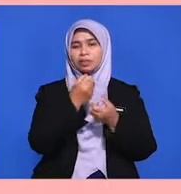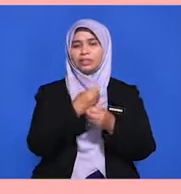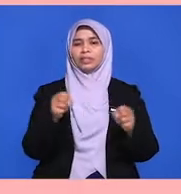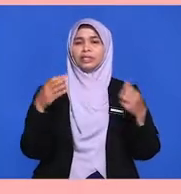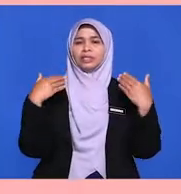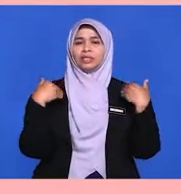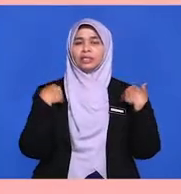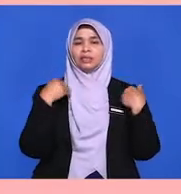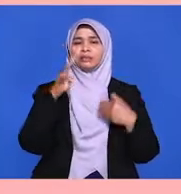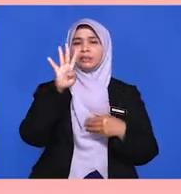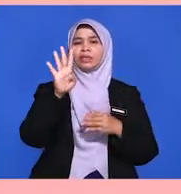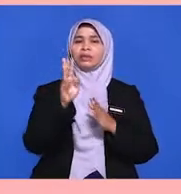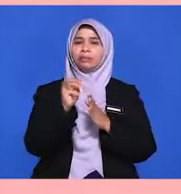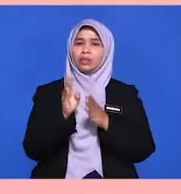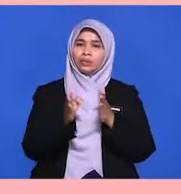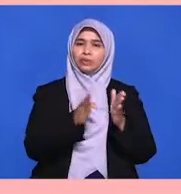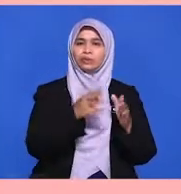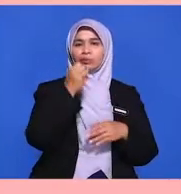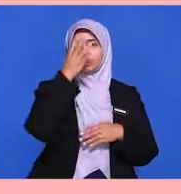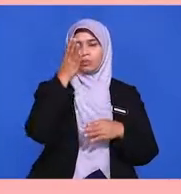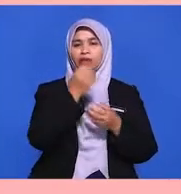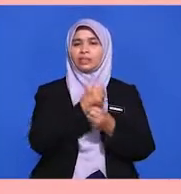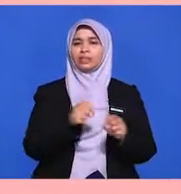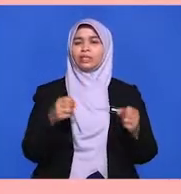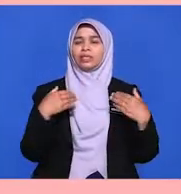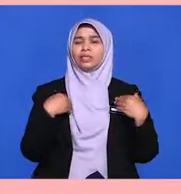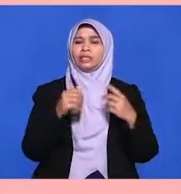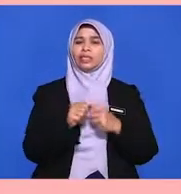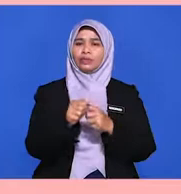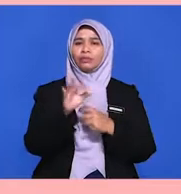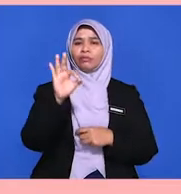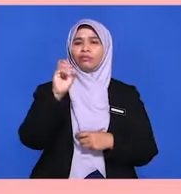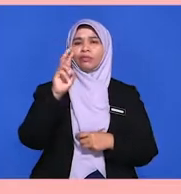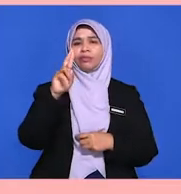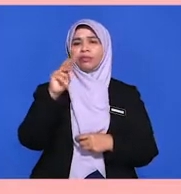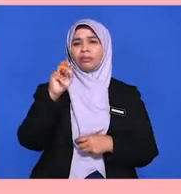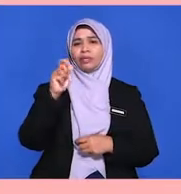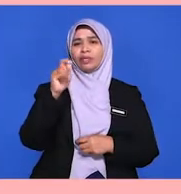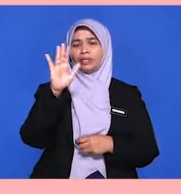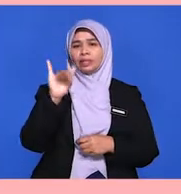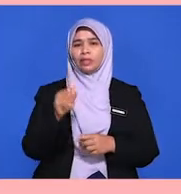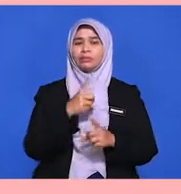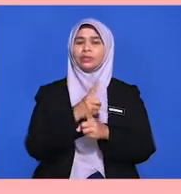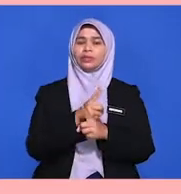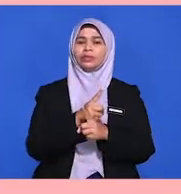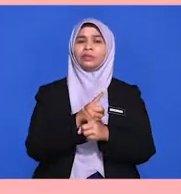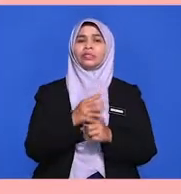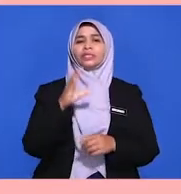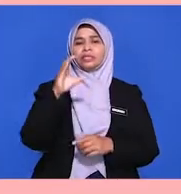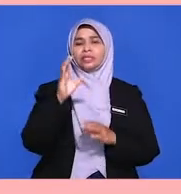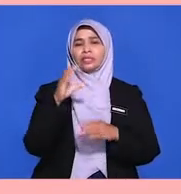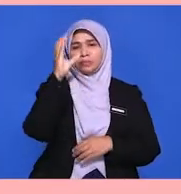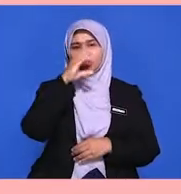B. Menyusun maklumat sedia ada mengikut format yang betul, C. Mencari